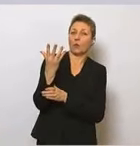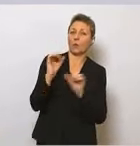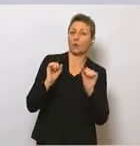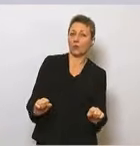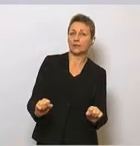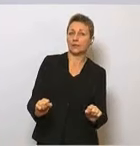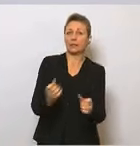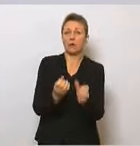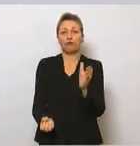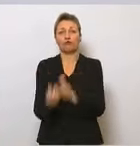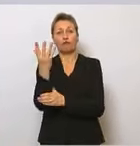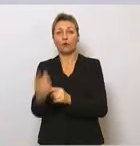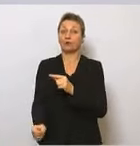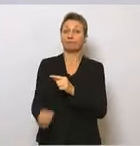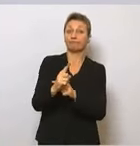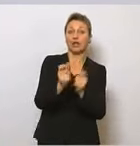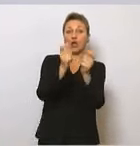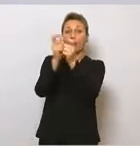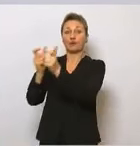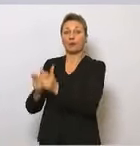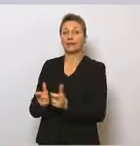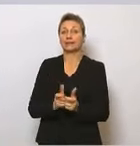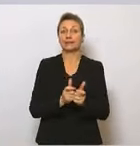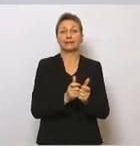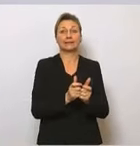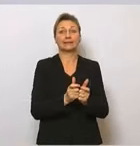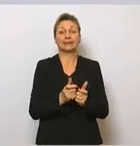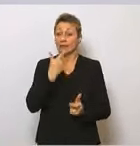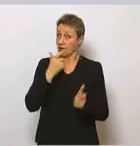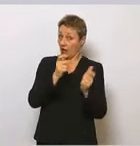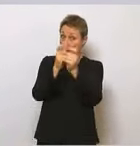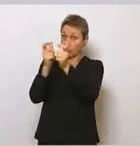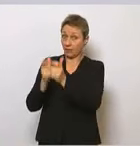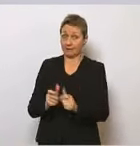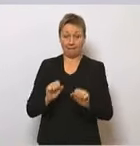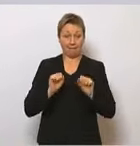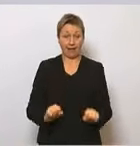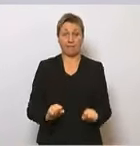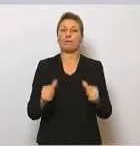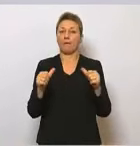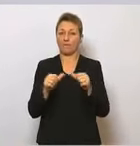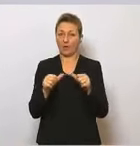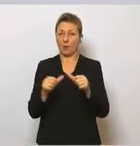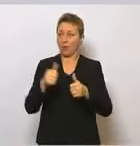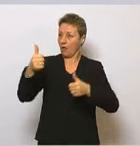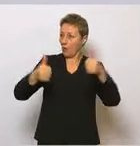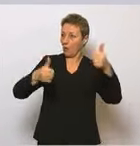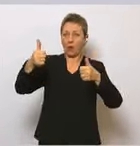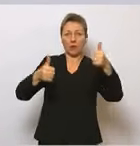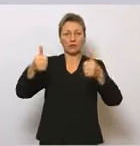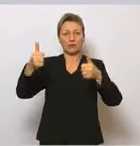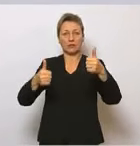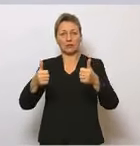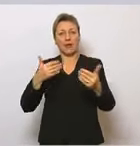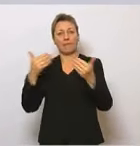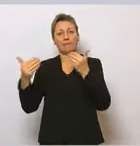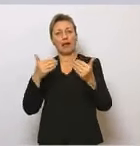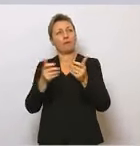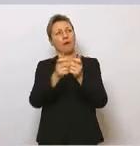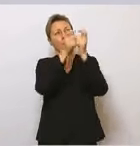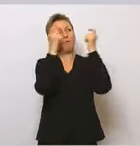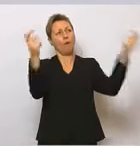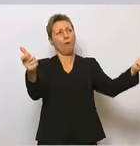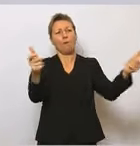nouvelles entreprises innovatives en Europe. Ça demande des entreprises qui soient capables de faire concurrence aux plus grandes entreprises du secteur